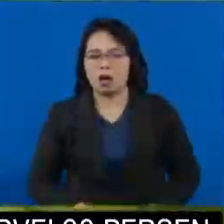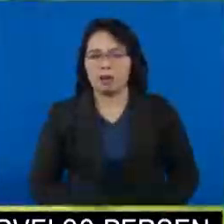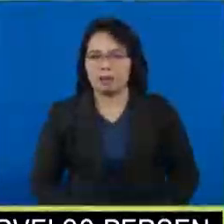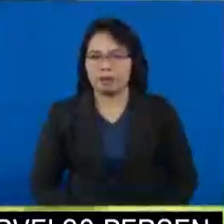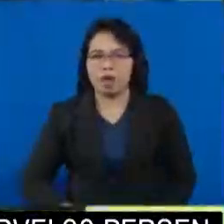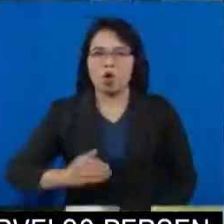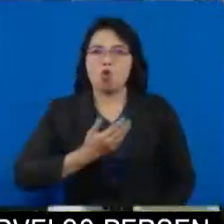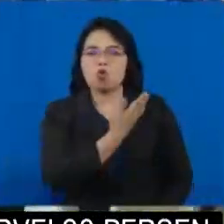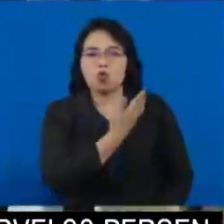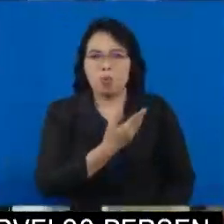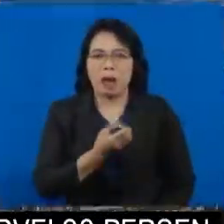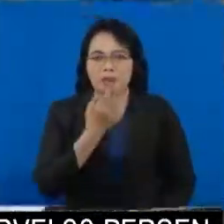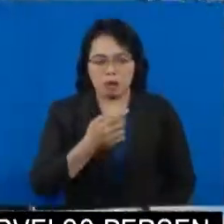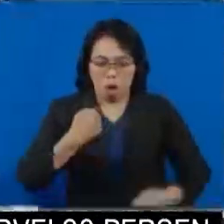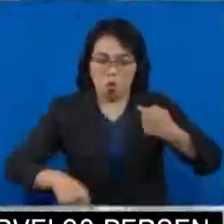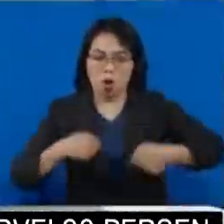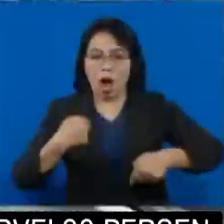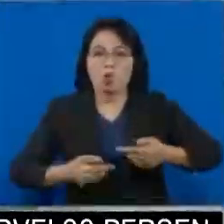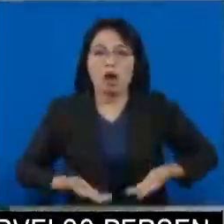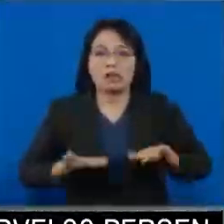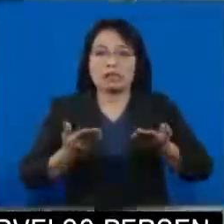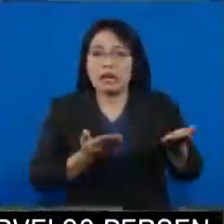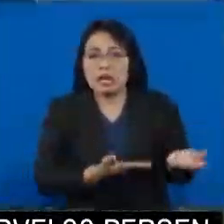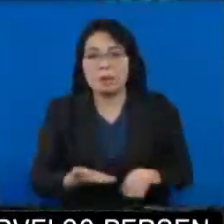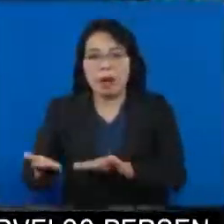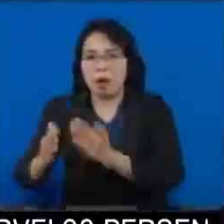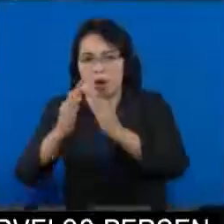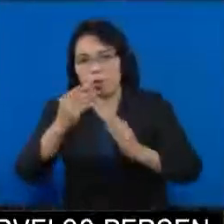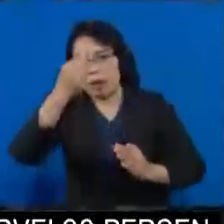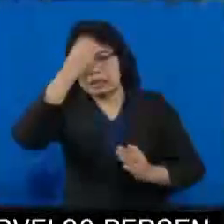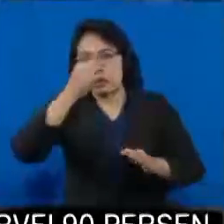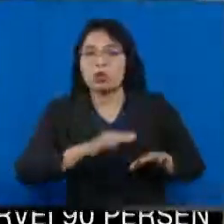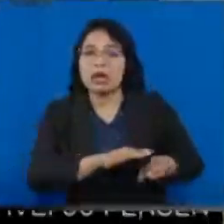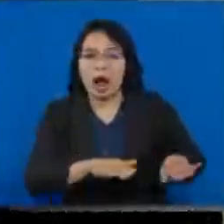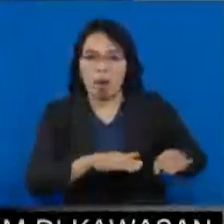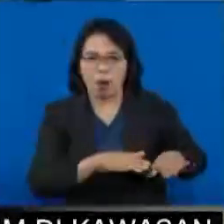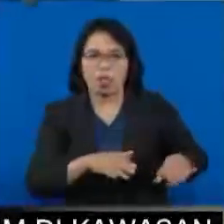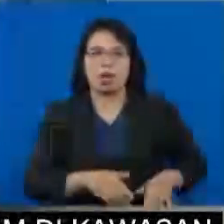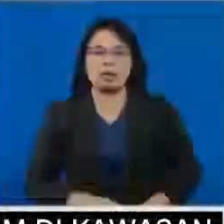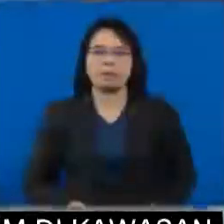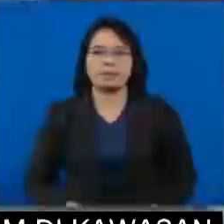Korban yang mengalami luka ringan dilarikan ke rumah sakit untuk mendapatkan penanganan medis.